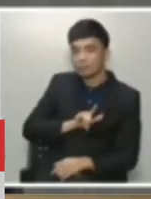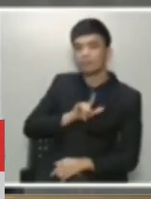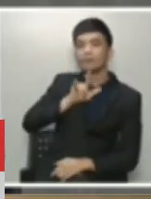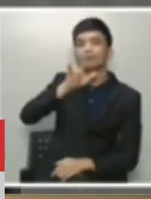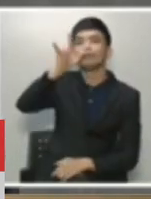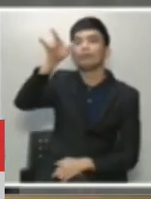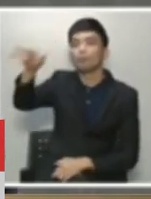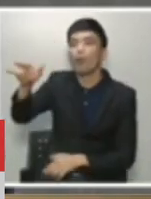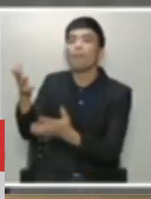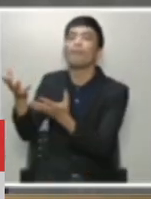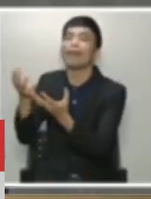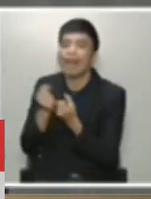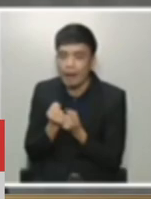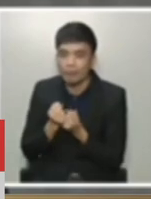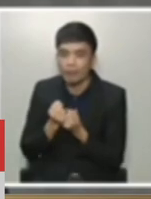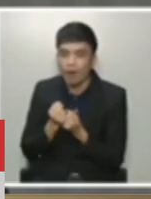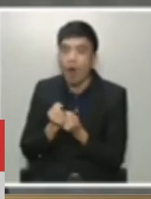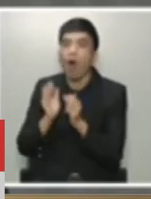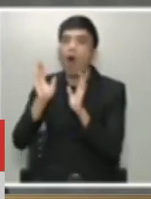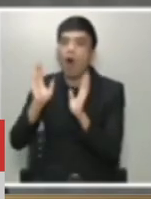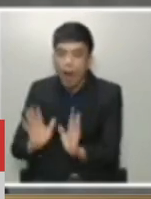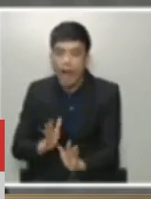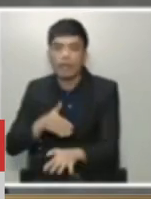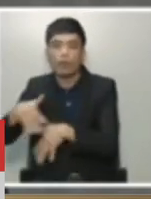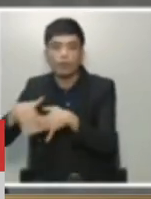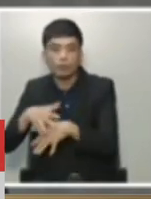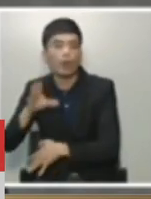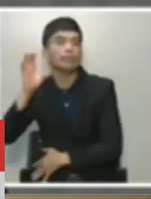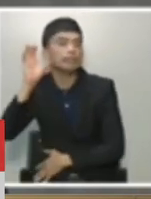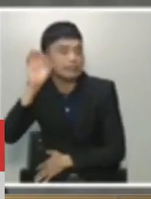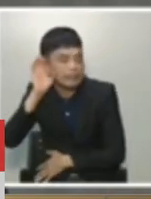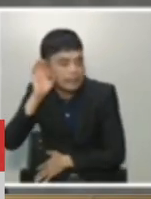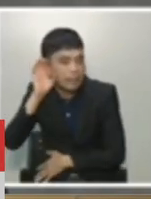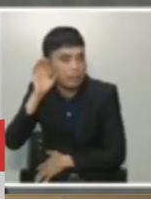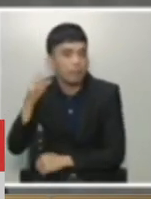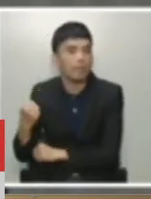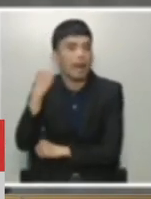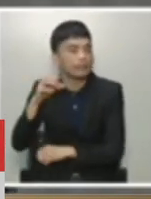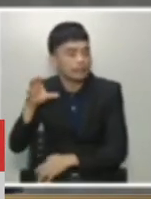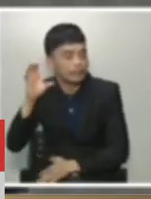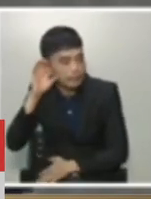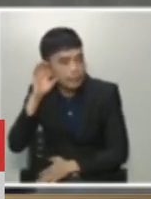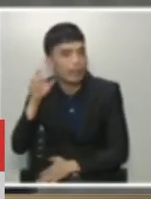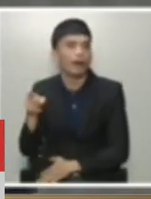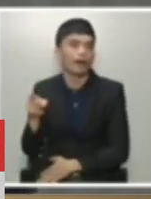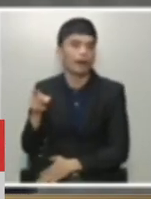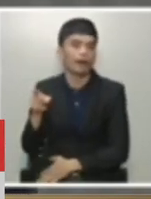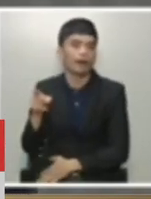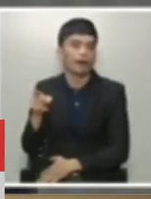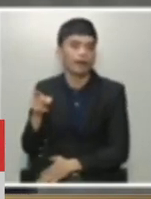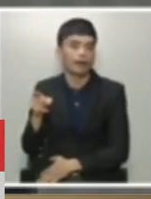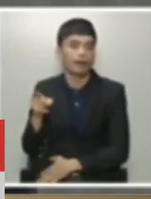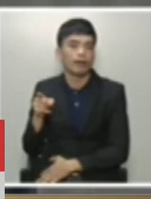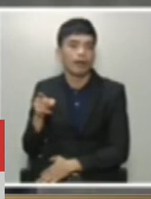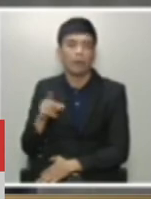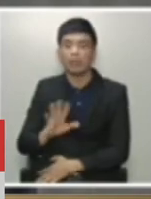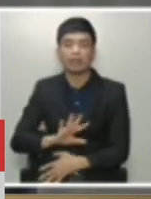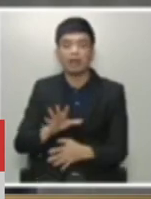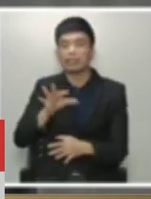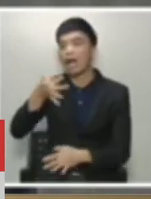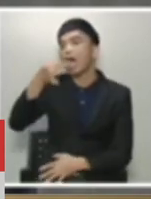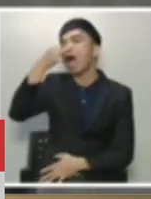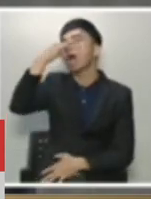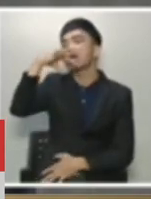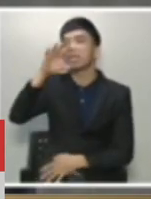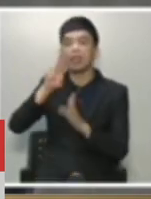ที่ดีนี่คือความการสร้างความเชื่อมั่นที่ดีไม่จำเป็นต้องไปกินเชื้อไวรัสโชว์นะครับมันกินไม่